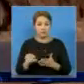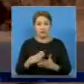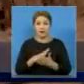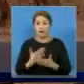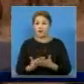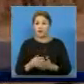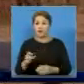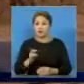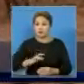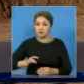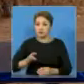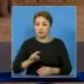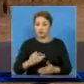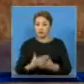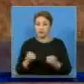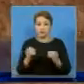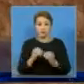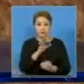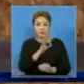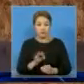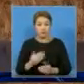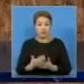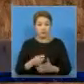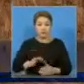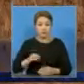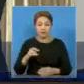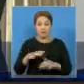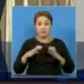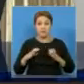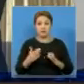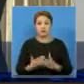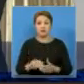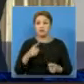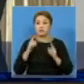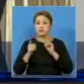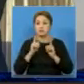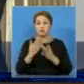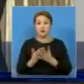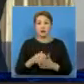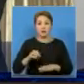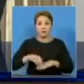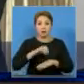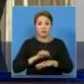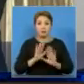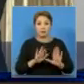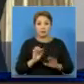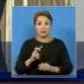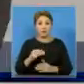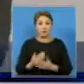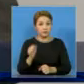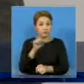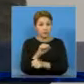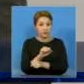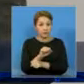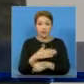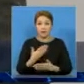компенсировано за счет республиканской, 10% за счет областной казны. На совещании заместитель акима области Амангали Бердалин остановился и